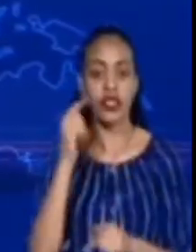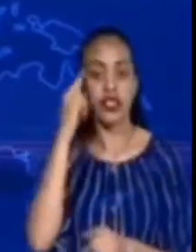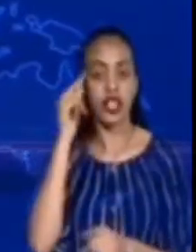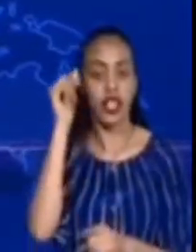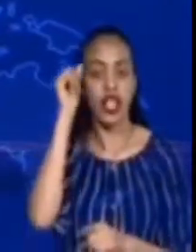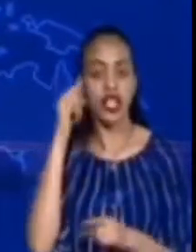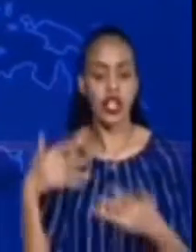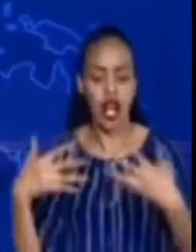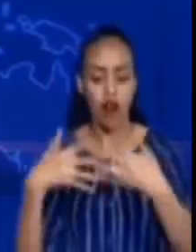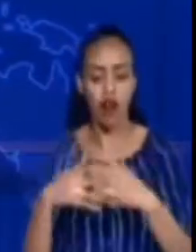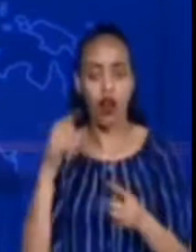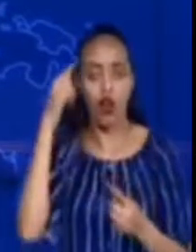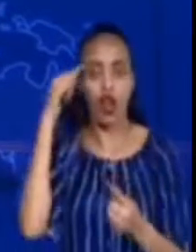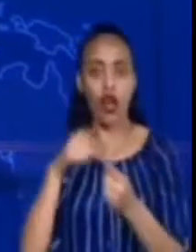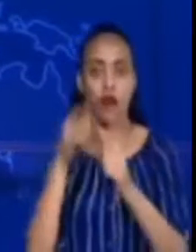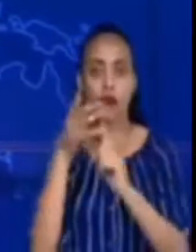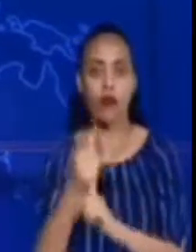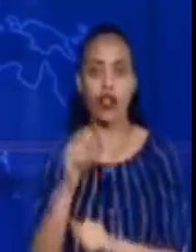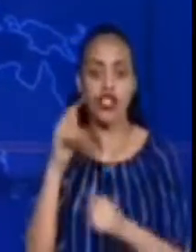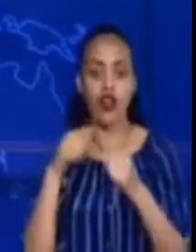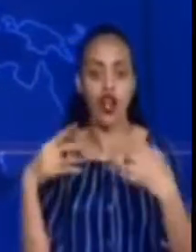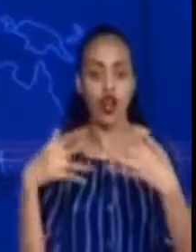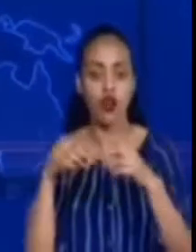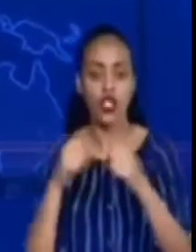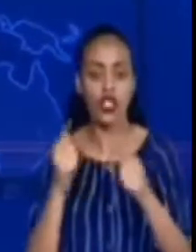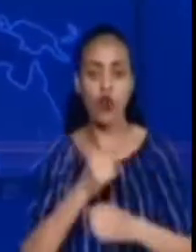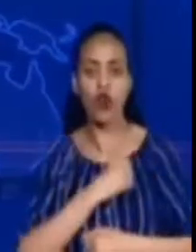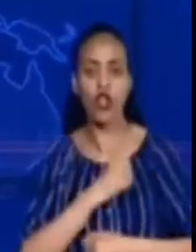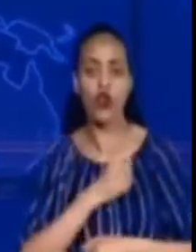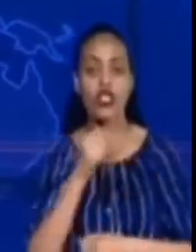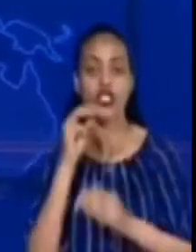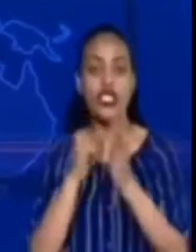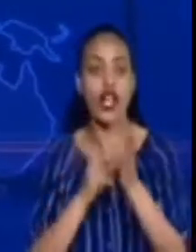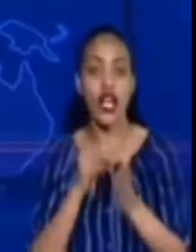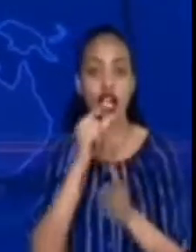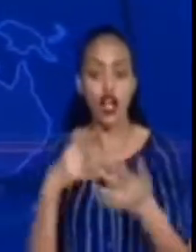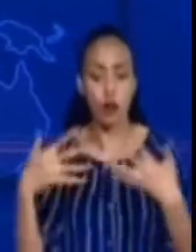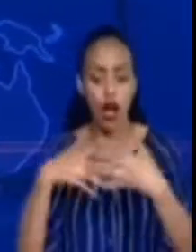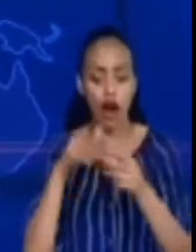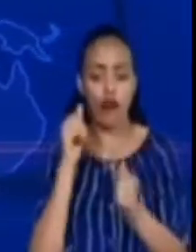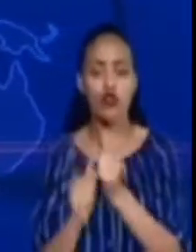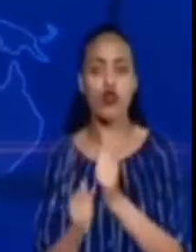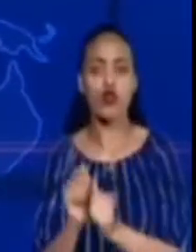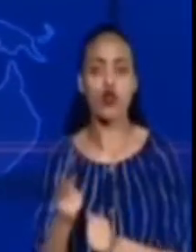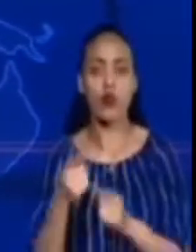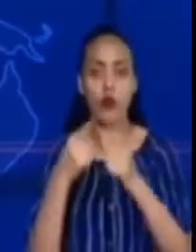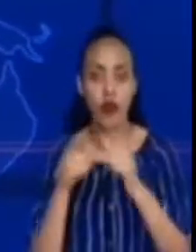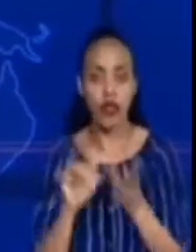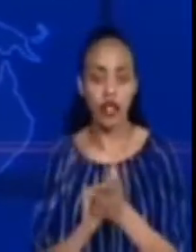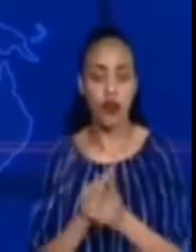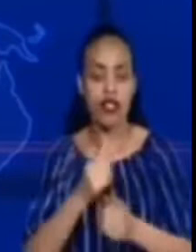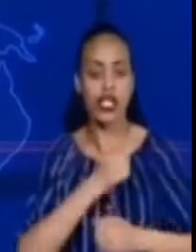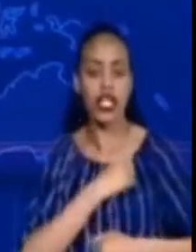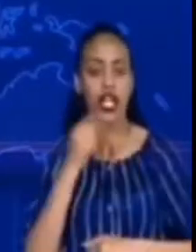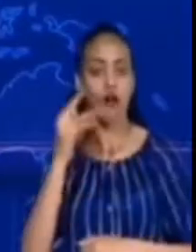ፌንት ነቅሎ ደረቱን እንዲአርጎ መተንፈስ አቅቶት ለተወሰነ ደቂቃ ትንፋሹ ተቆርጦ አላህን